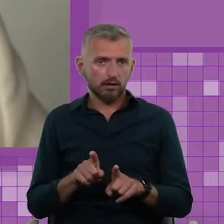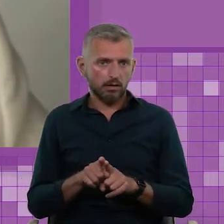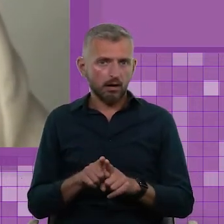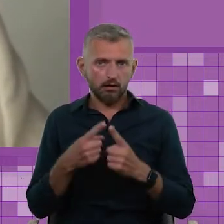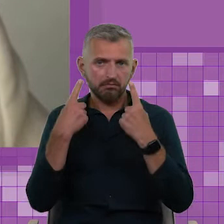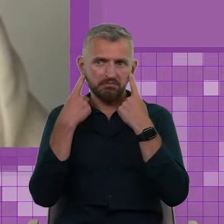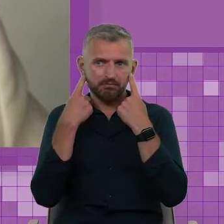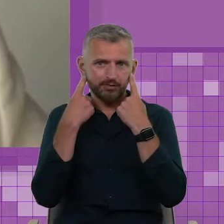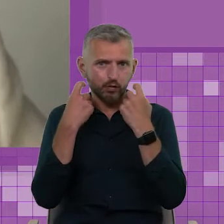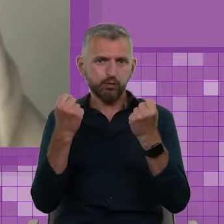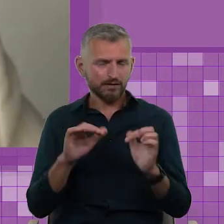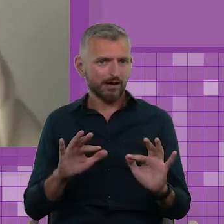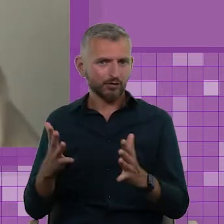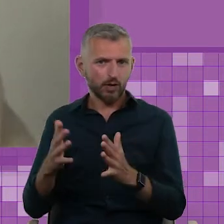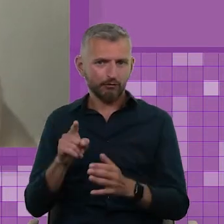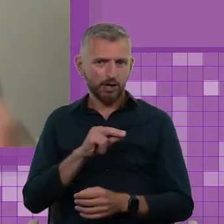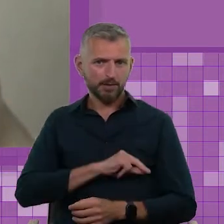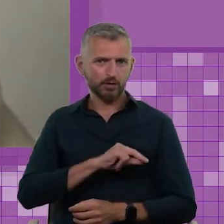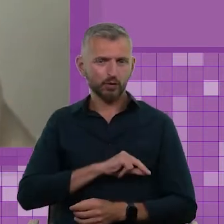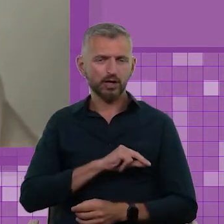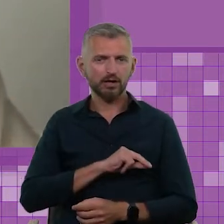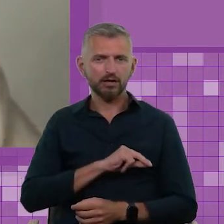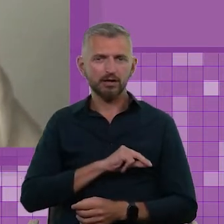суперська історія, яка працює в принципі